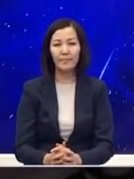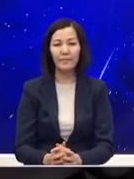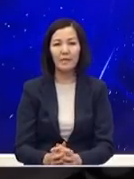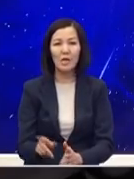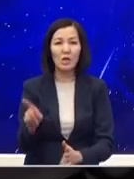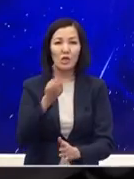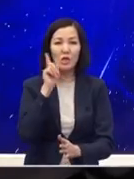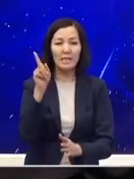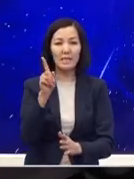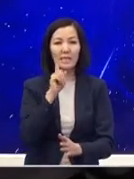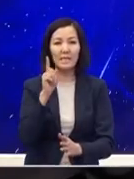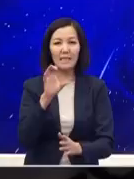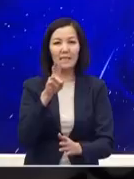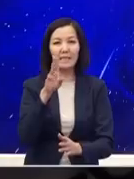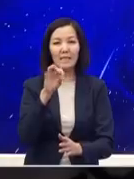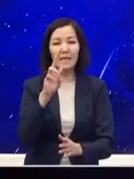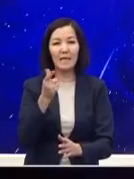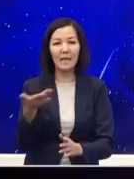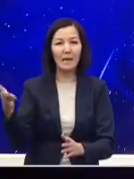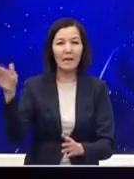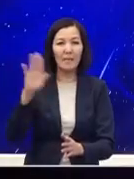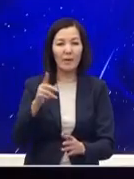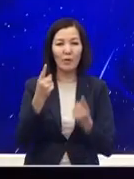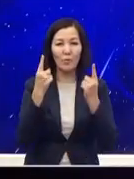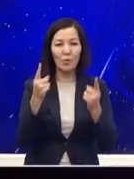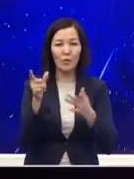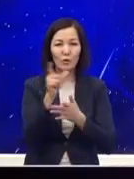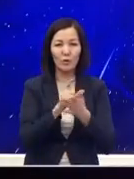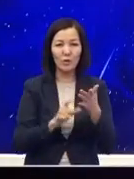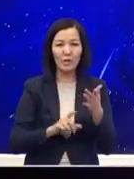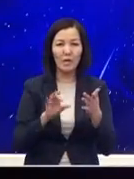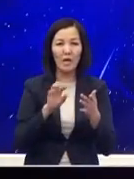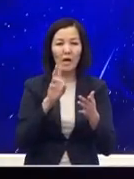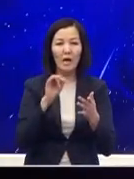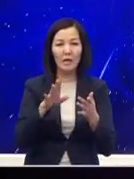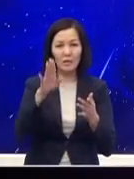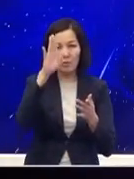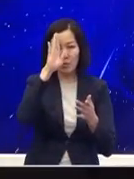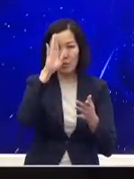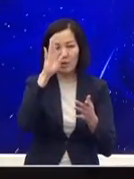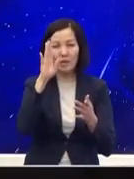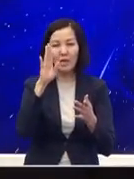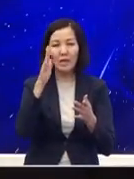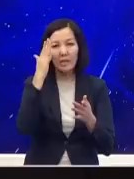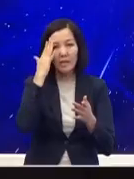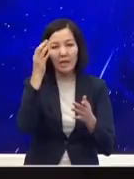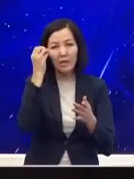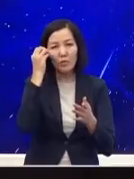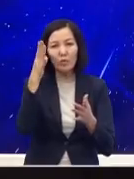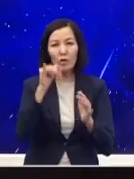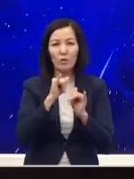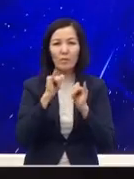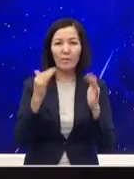Бозбала шағындағы стильмен Аспантаудай өр жырлары етегінде өскен ақын ұлдың талантын тіптен аша түсті. Жұматай